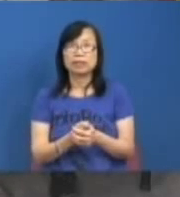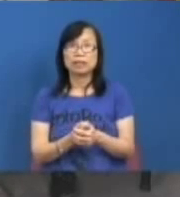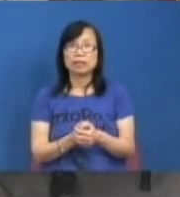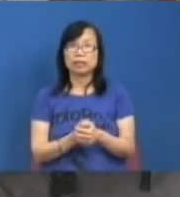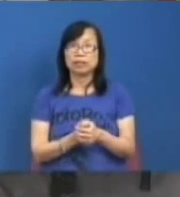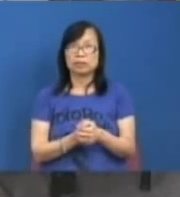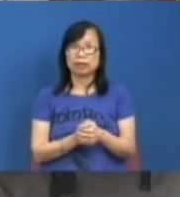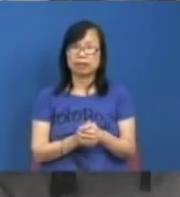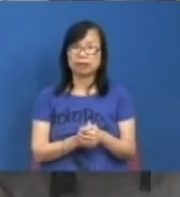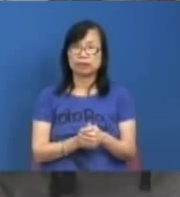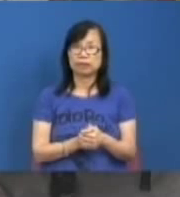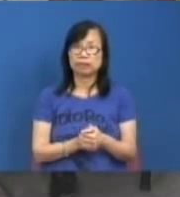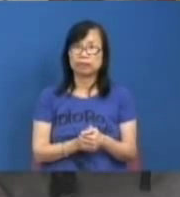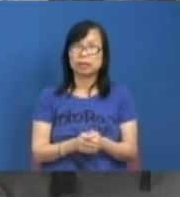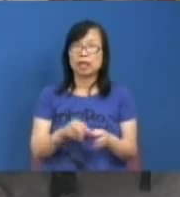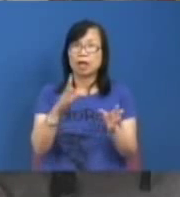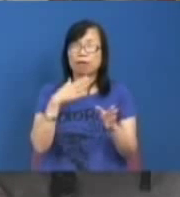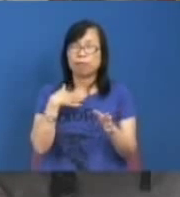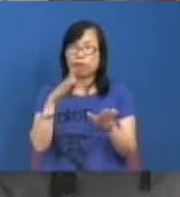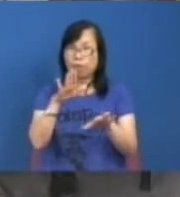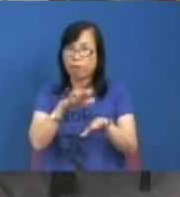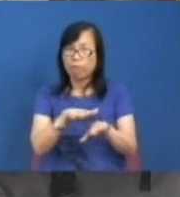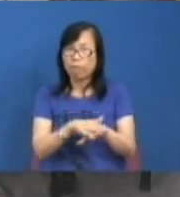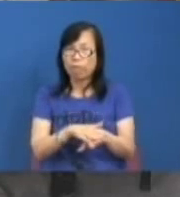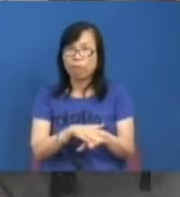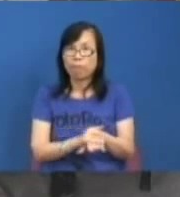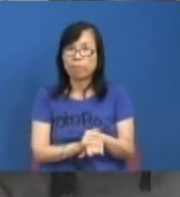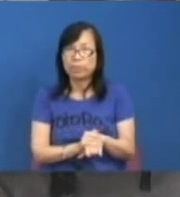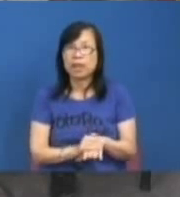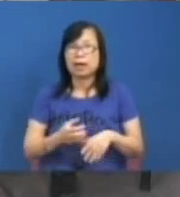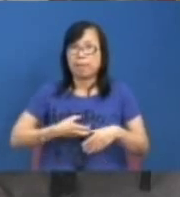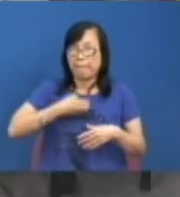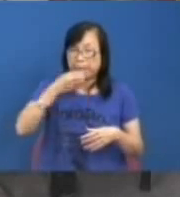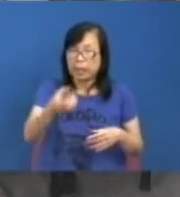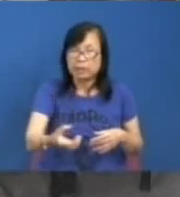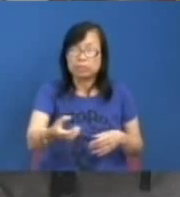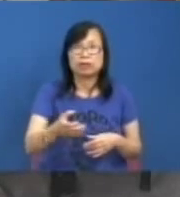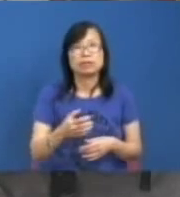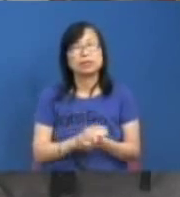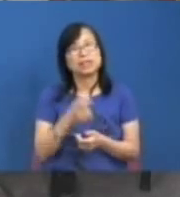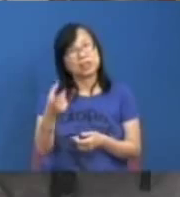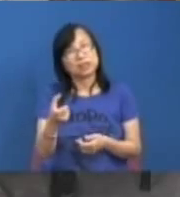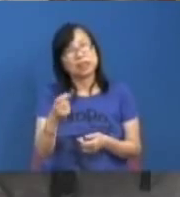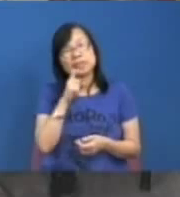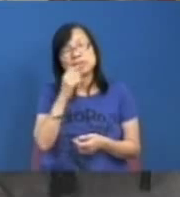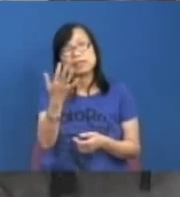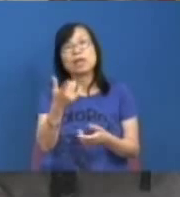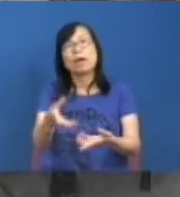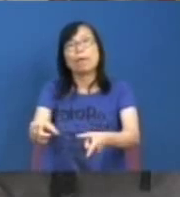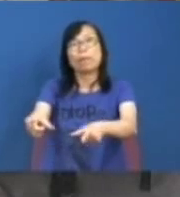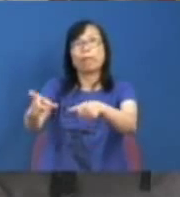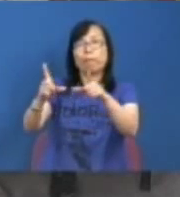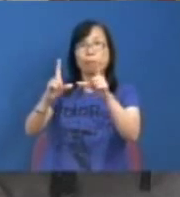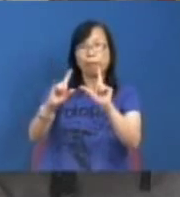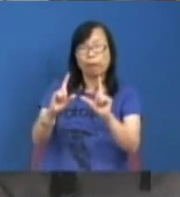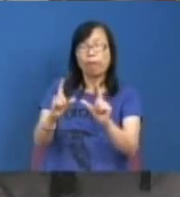return， 即係你抌咗嗰個投資額落去，幾時可以有回報呢？呢個